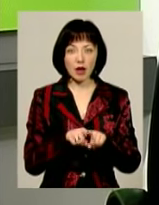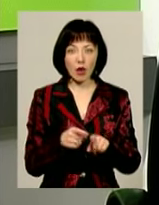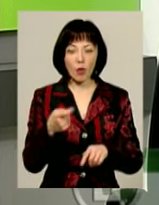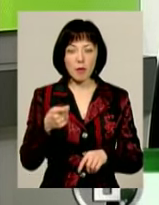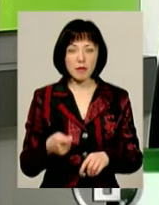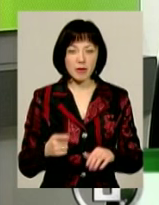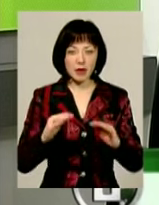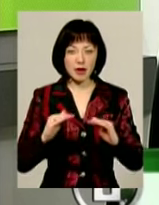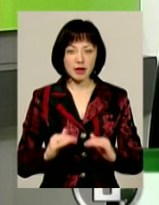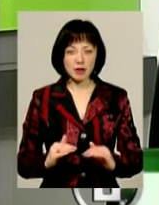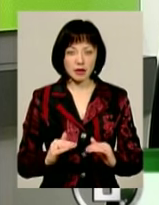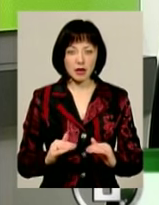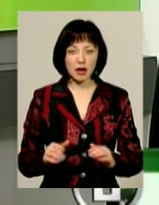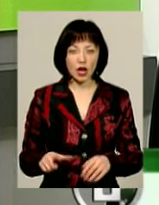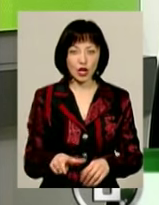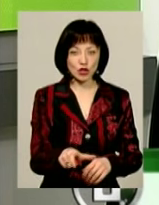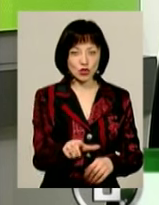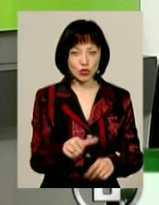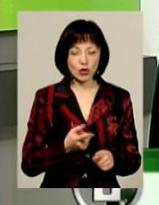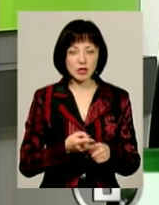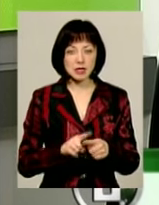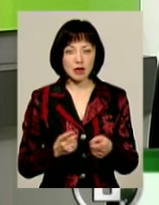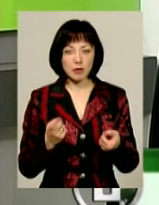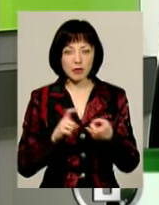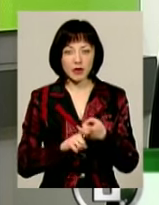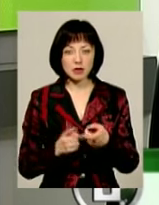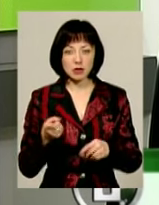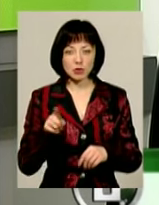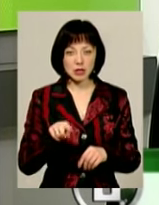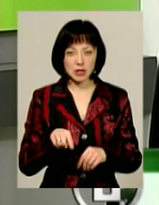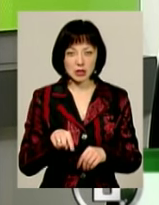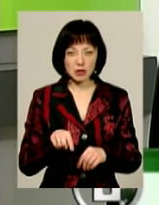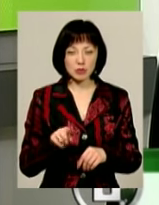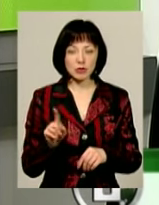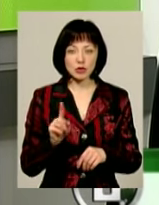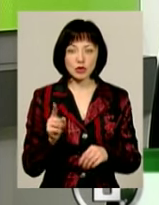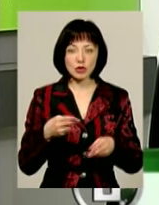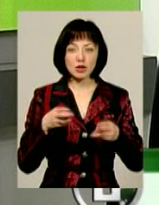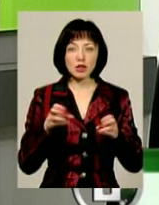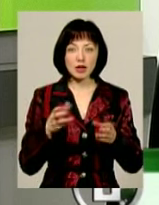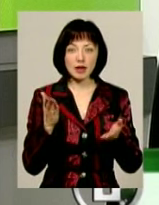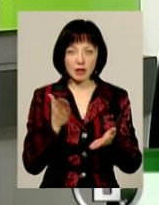обміління річок. Ну, звичайно, це пов'язано з тим, що йде глобальне потепління